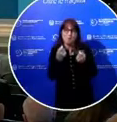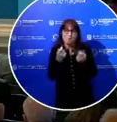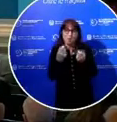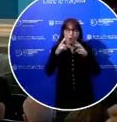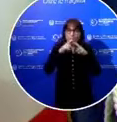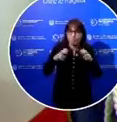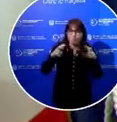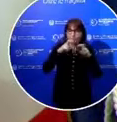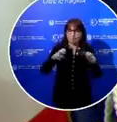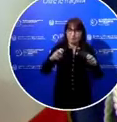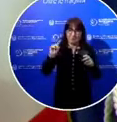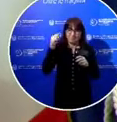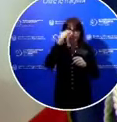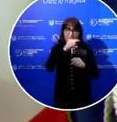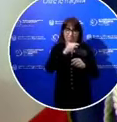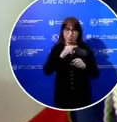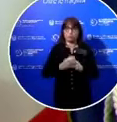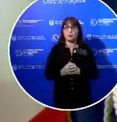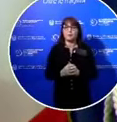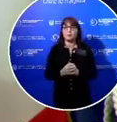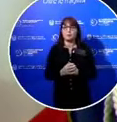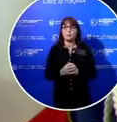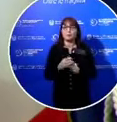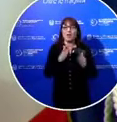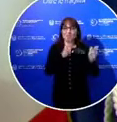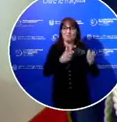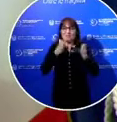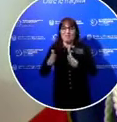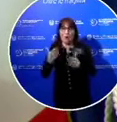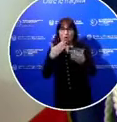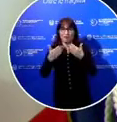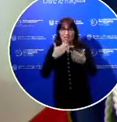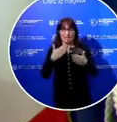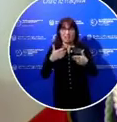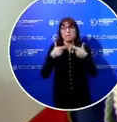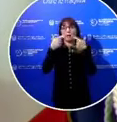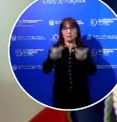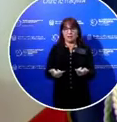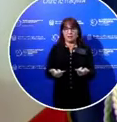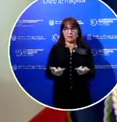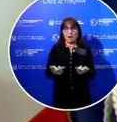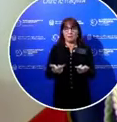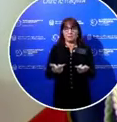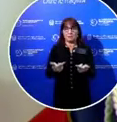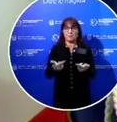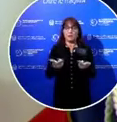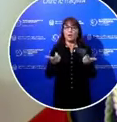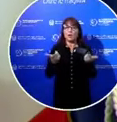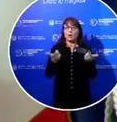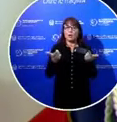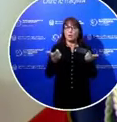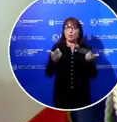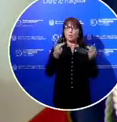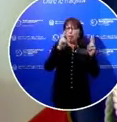sua complessità. Le sessioni della Conferenza sono infatti dedicate a diversi aspetti e